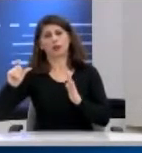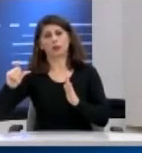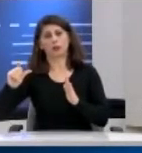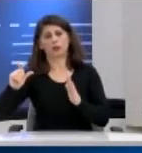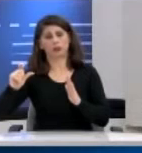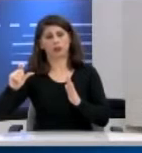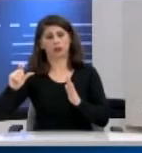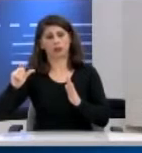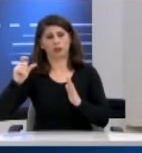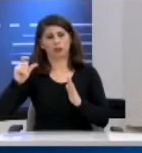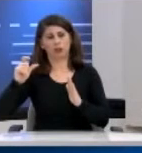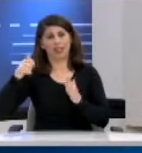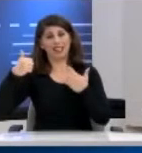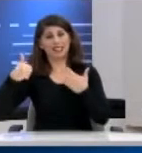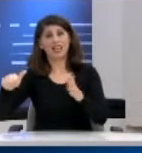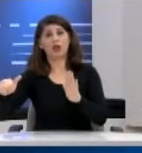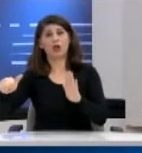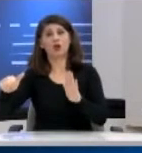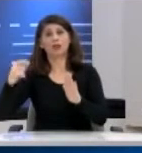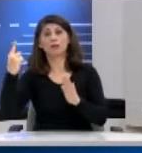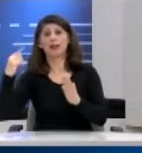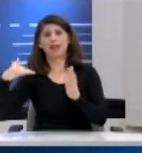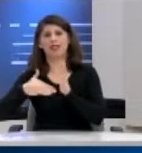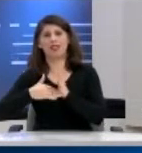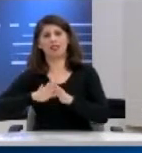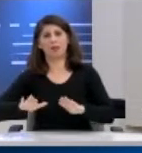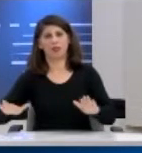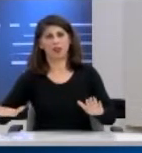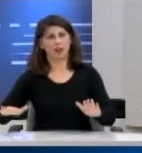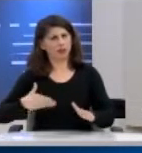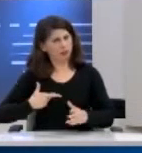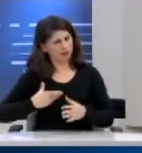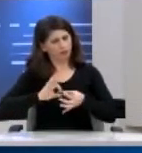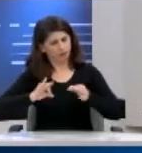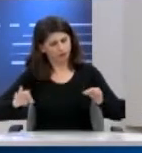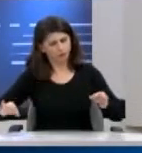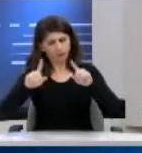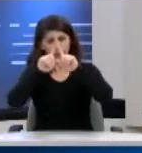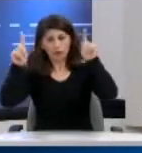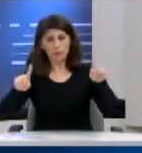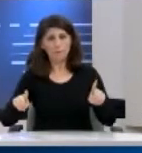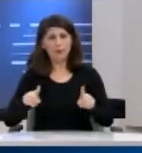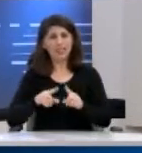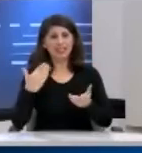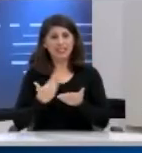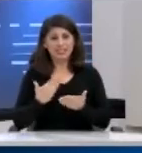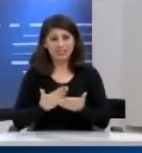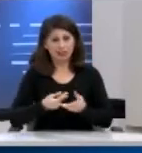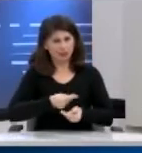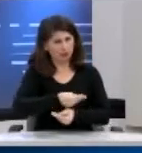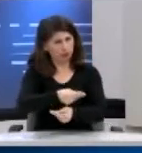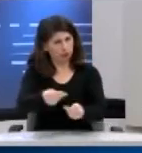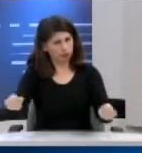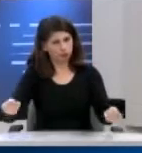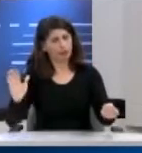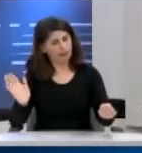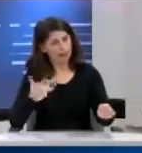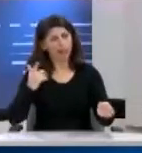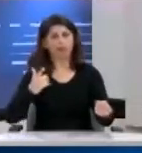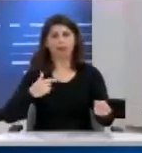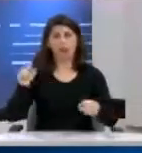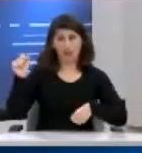1.434.000, στο 1.601.000. Θα σας δώσουμε αναλυτικούς πίνακες και στοιχεία, διότι εντάξει να διαφωνούμε σε ιδέες,